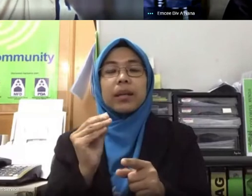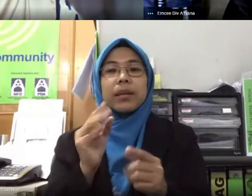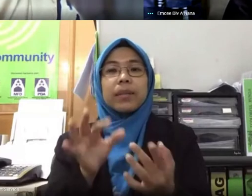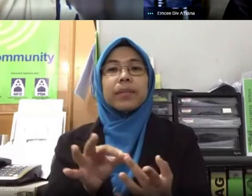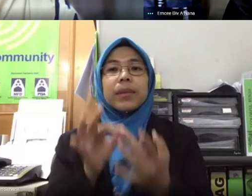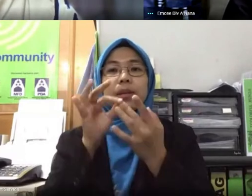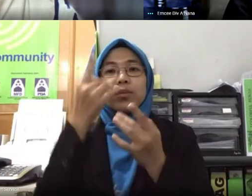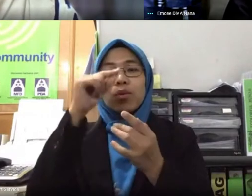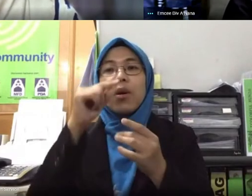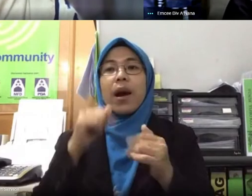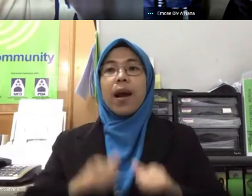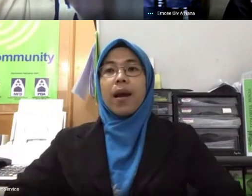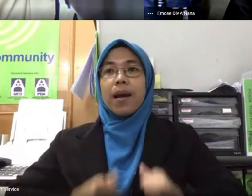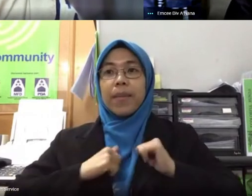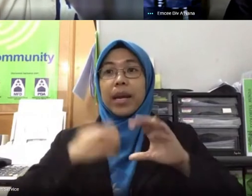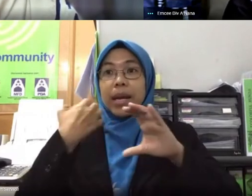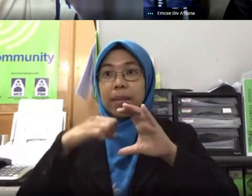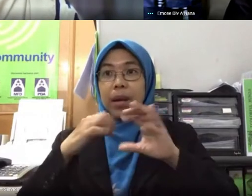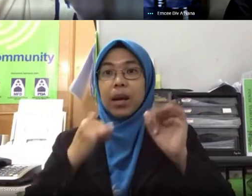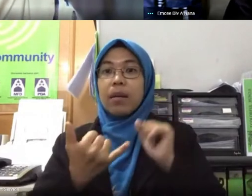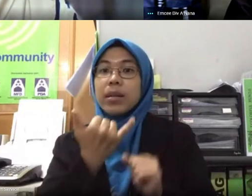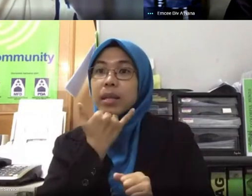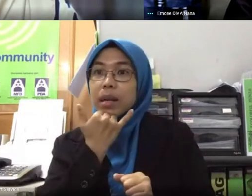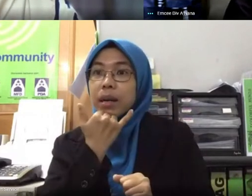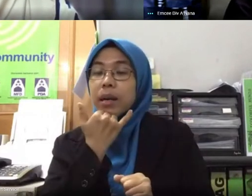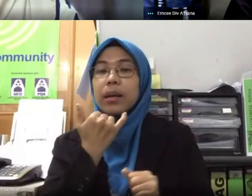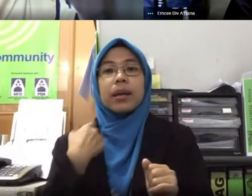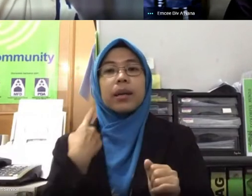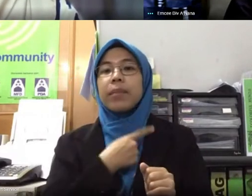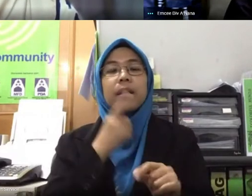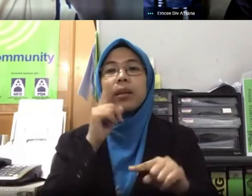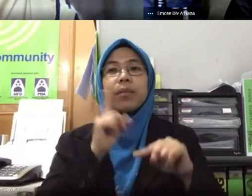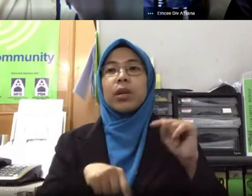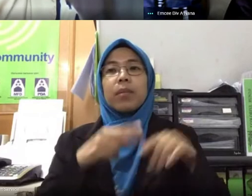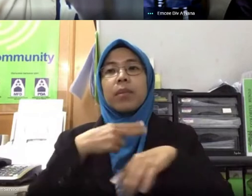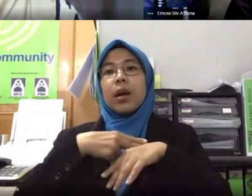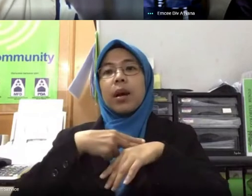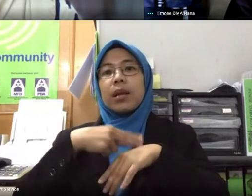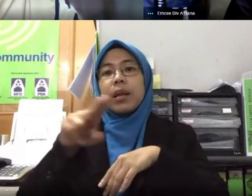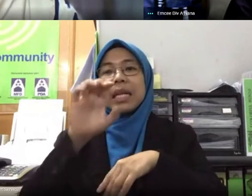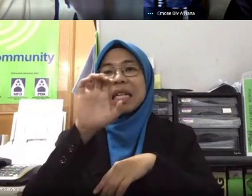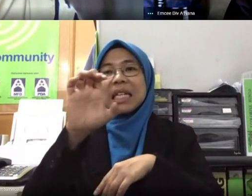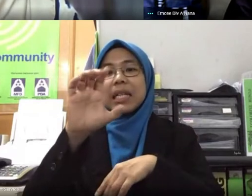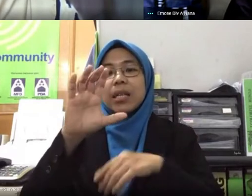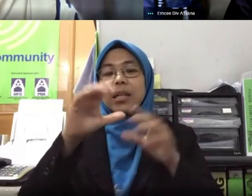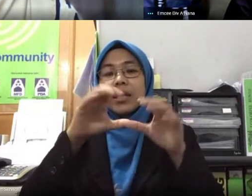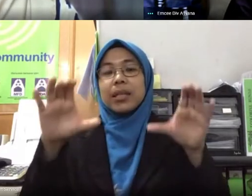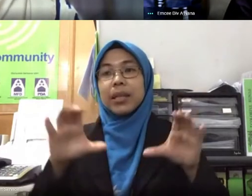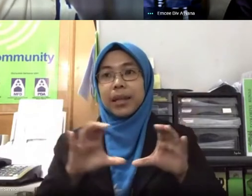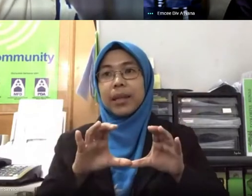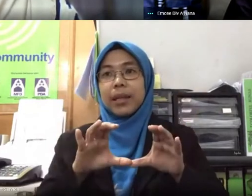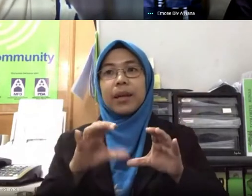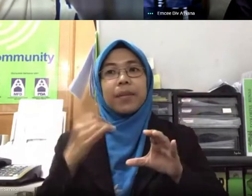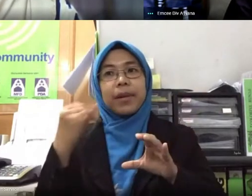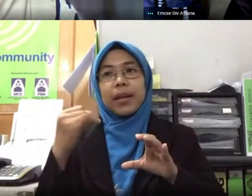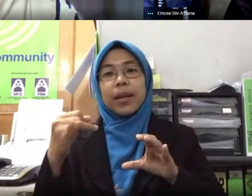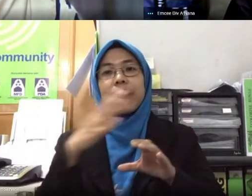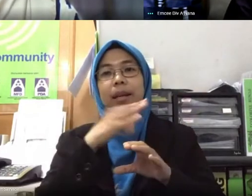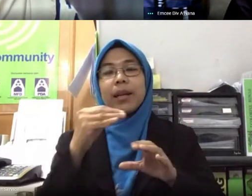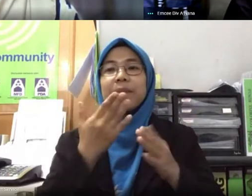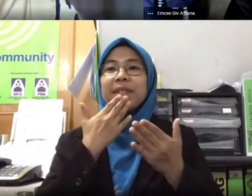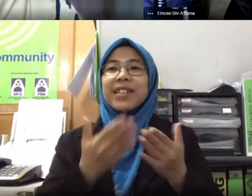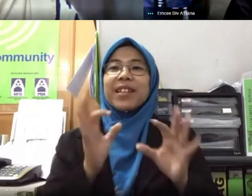terutama sekali alamat email anda. Sekiranya salah, kami tidak dapat membuat pengantaran e-cert secara auto. Terima kasih juga buat